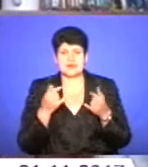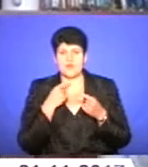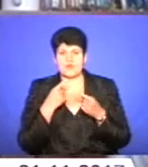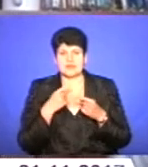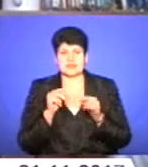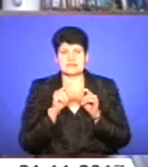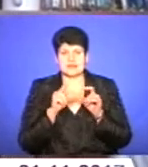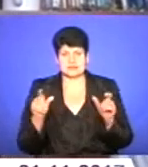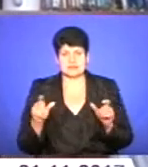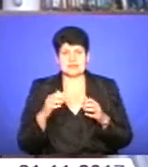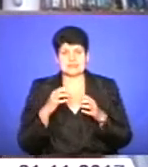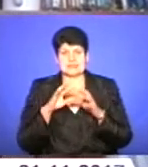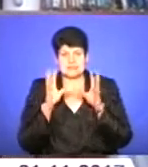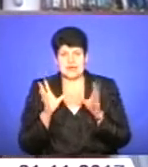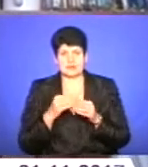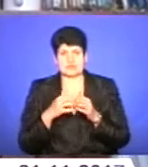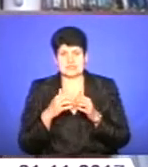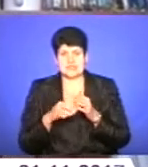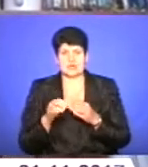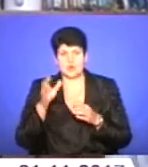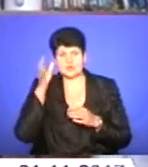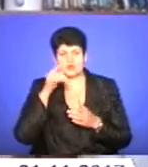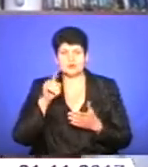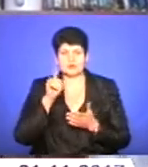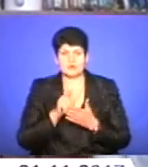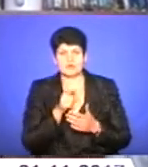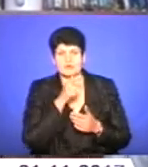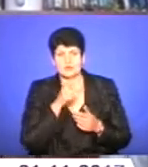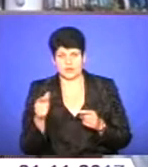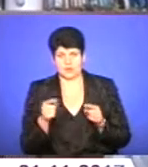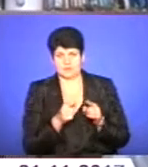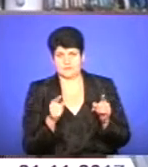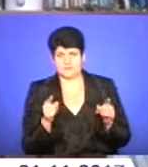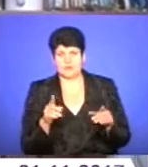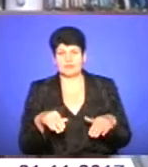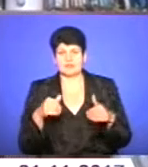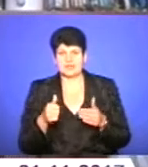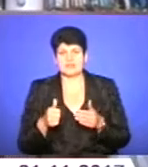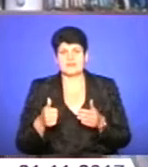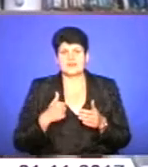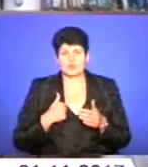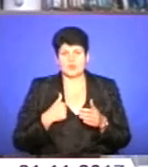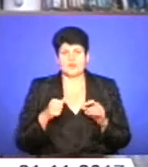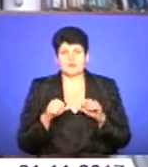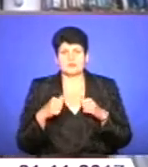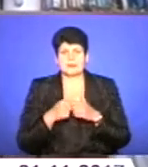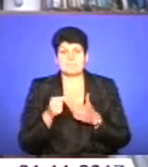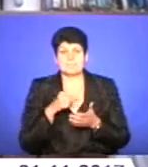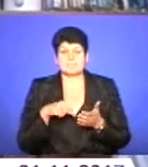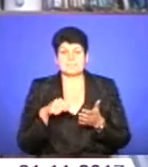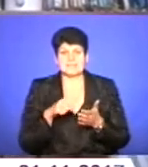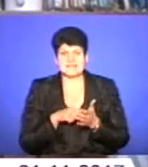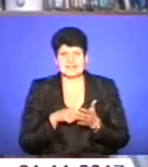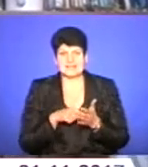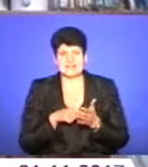закладів загальної середньої освіти, зобов'язані у період такий-то подати в військовий комісаріат, міський у місті